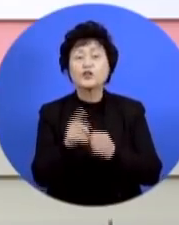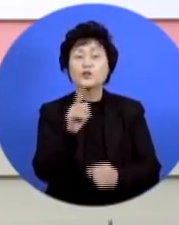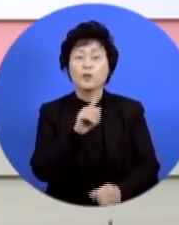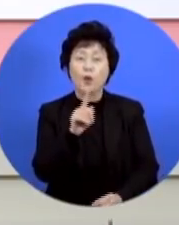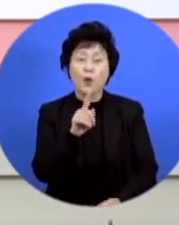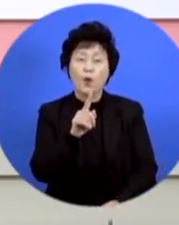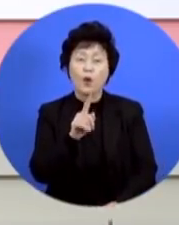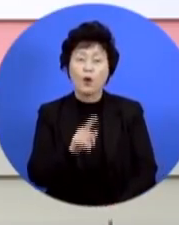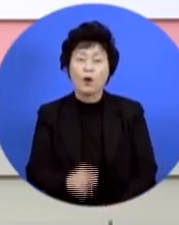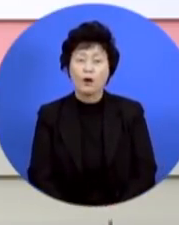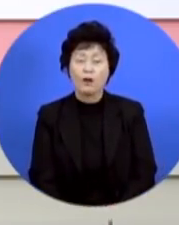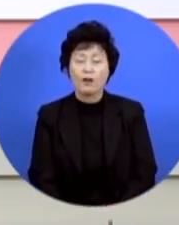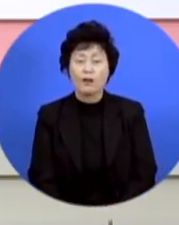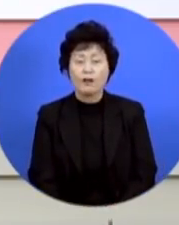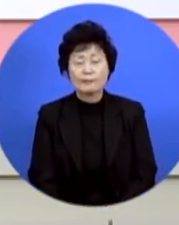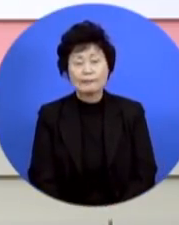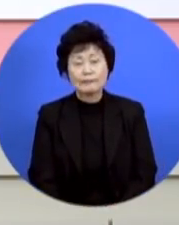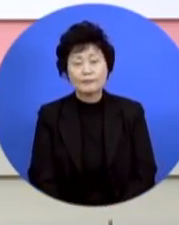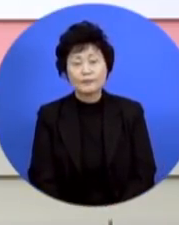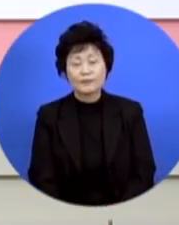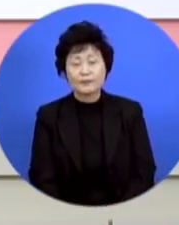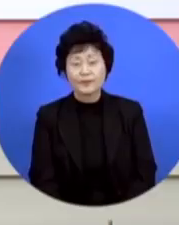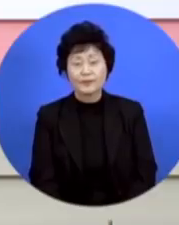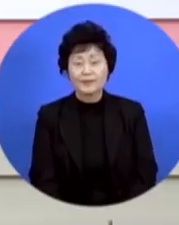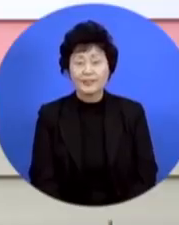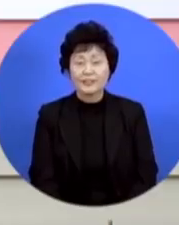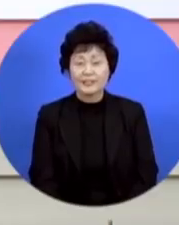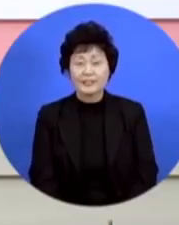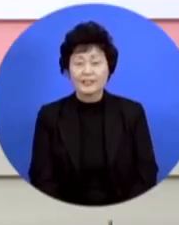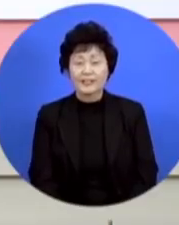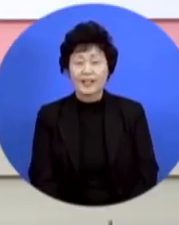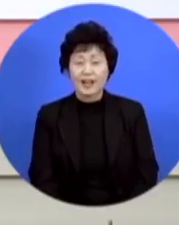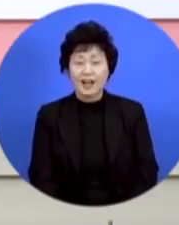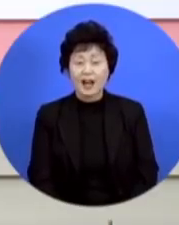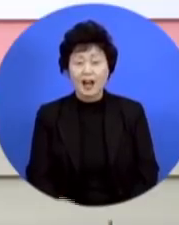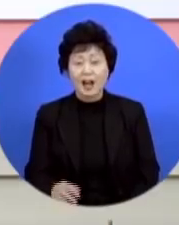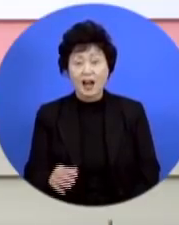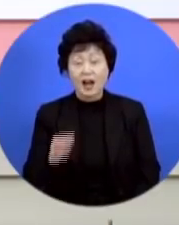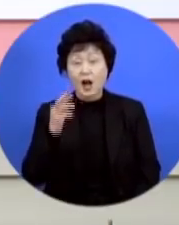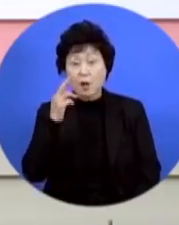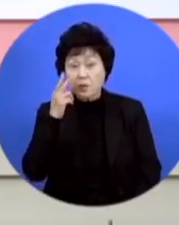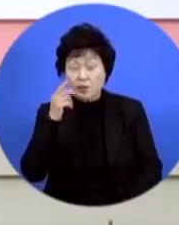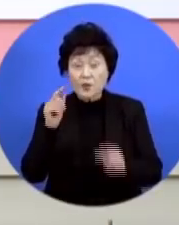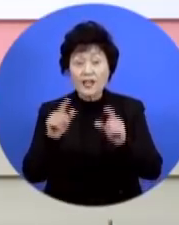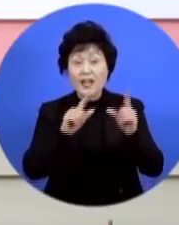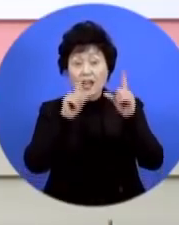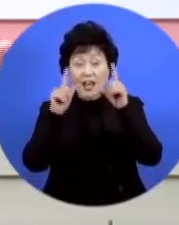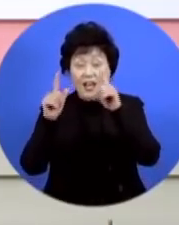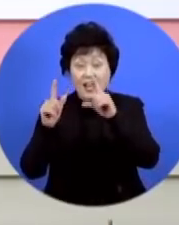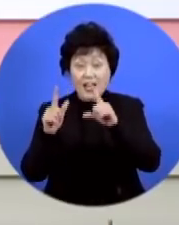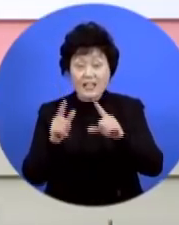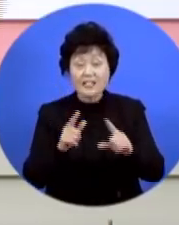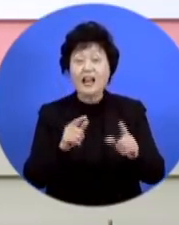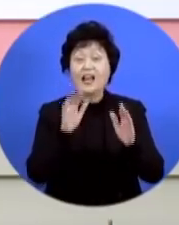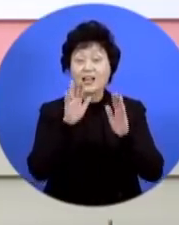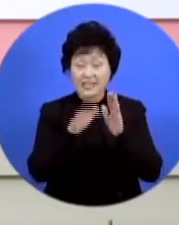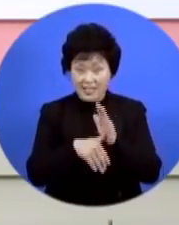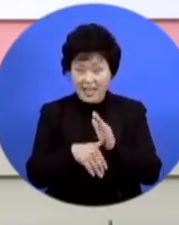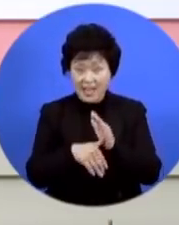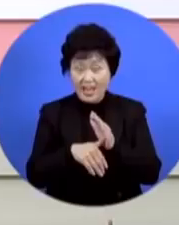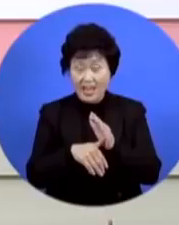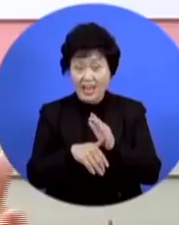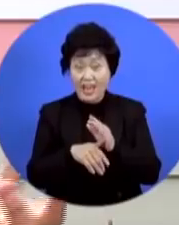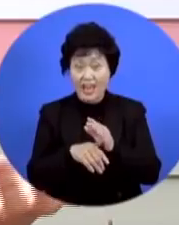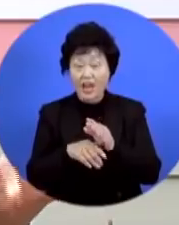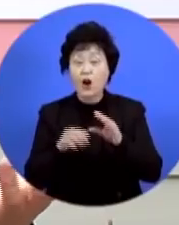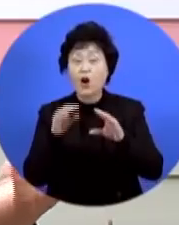뭐 저기 왜 그렇게 됐냐면은 이분들이 한국어 공부를 그 당시 LA에서는 비디오 가게가 많았어요.